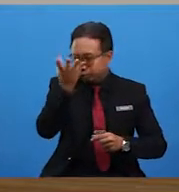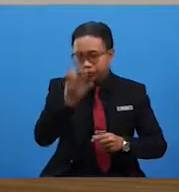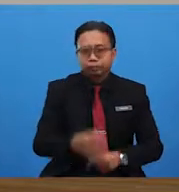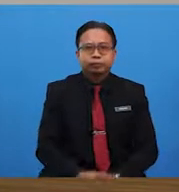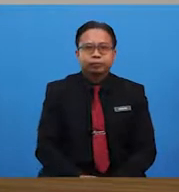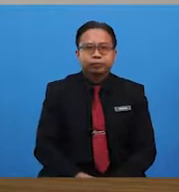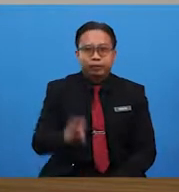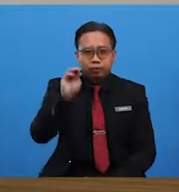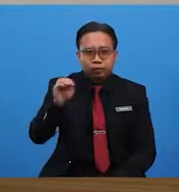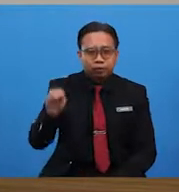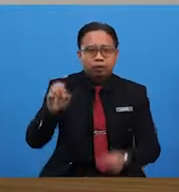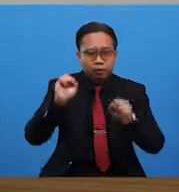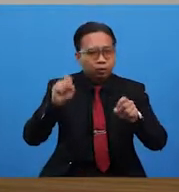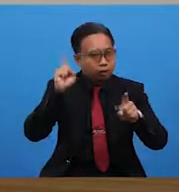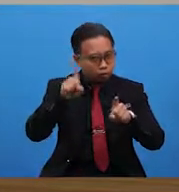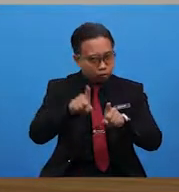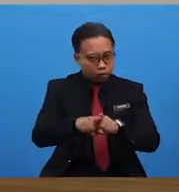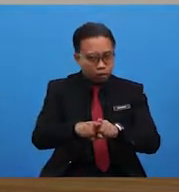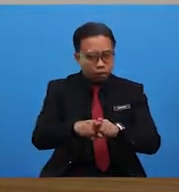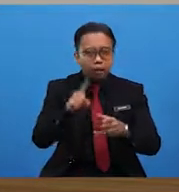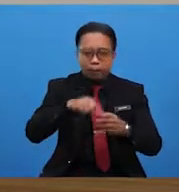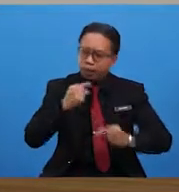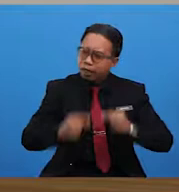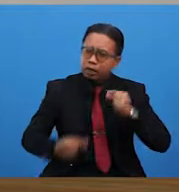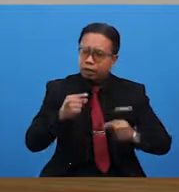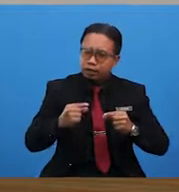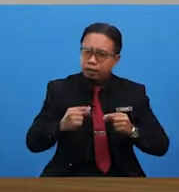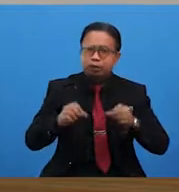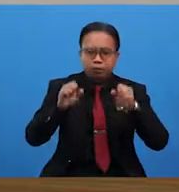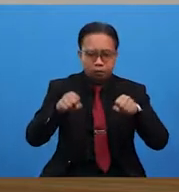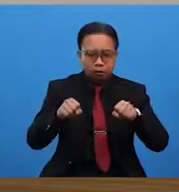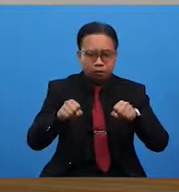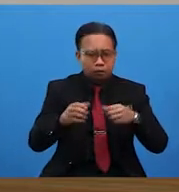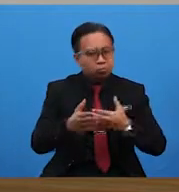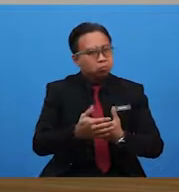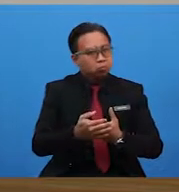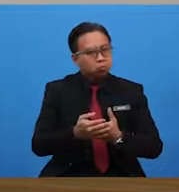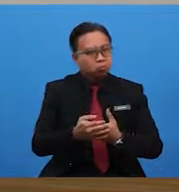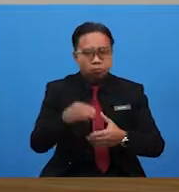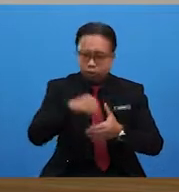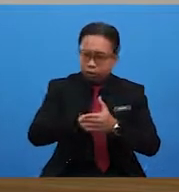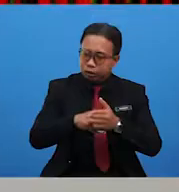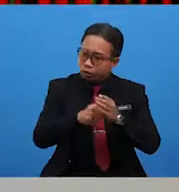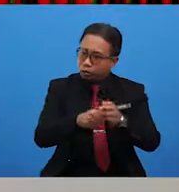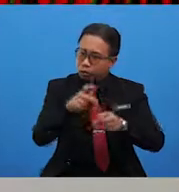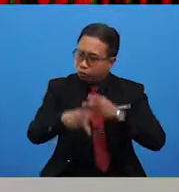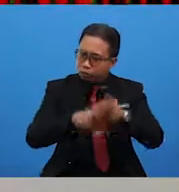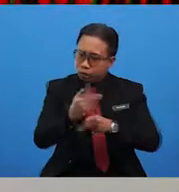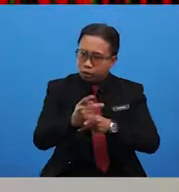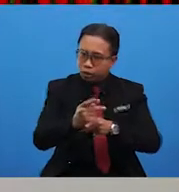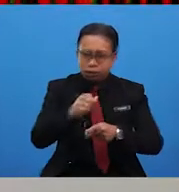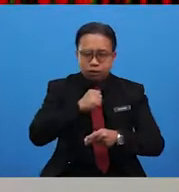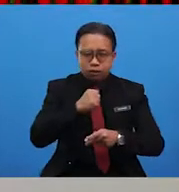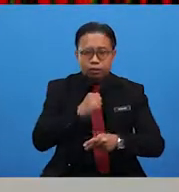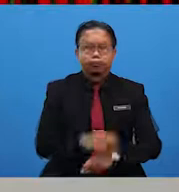selajar boleh Tentukan gaya penampilan yang sesuai mengikut cadangan projek kajian masing-masing gaya